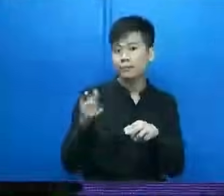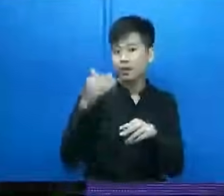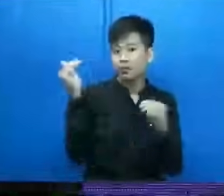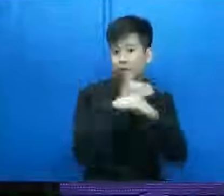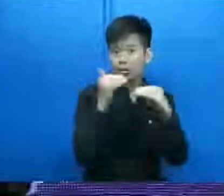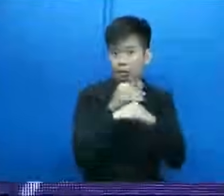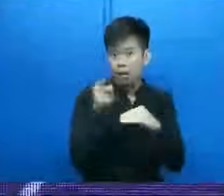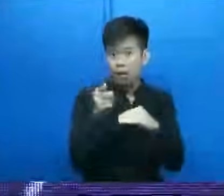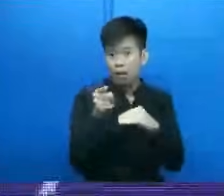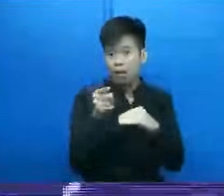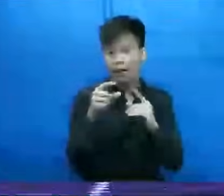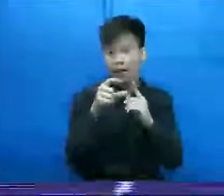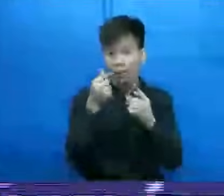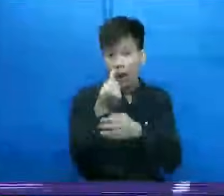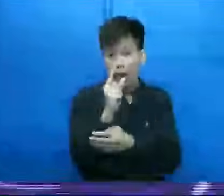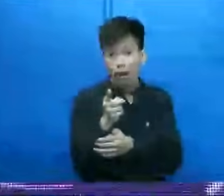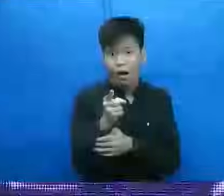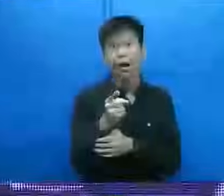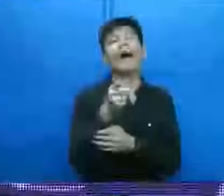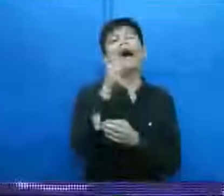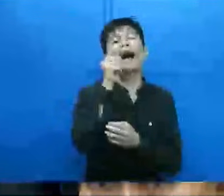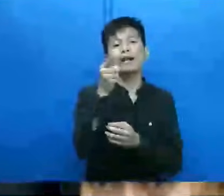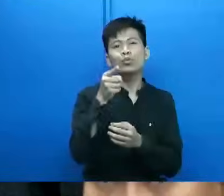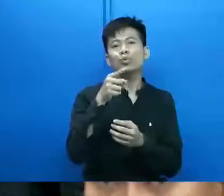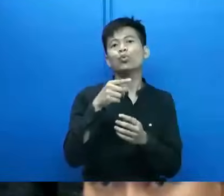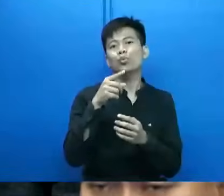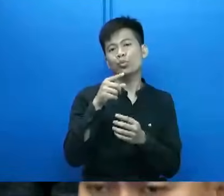transportasinya? Ada dananya? Ya itulah tuntutannya.